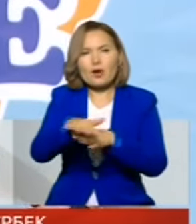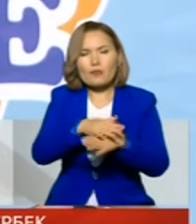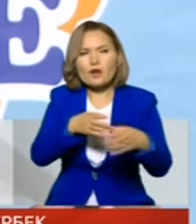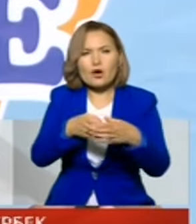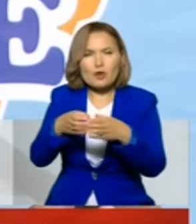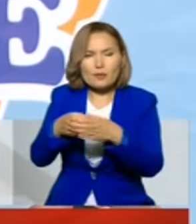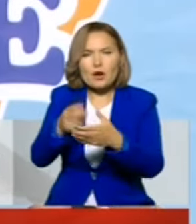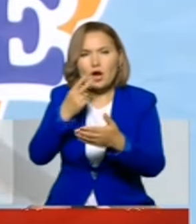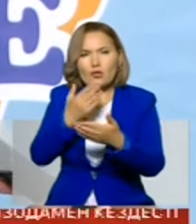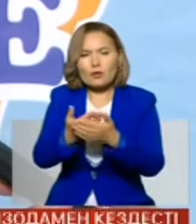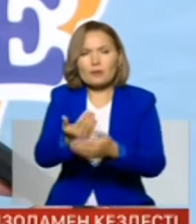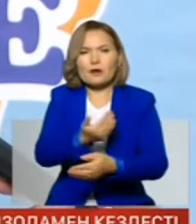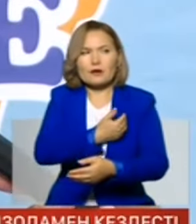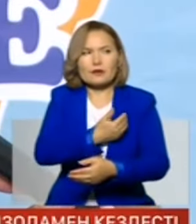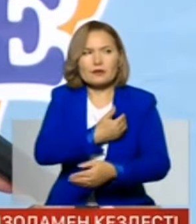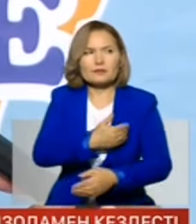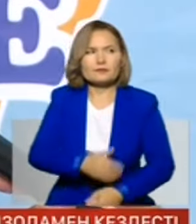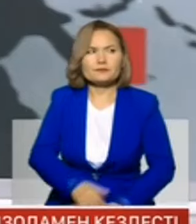бар екенін көрсеткіміз келеді.